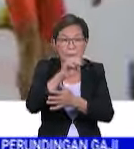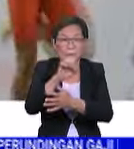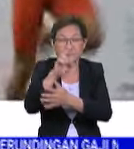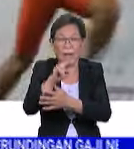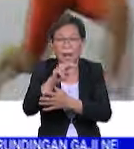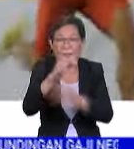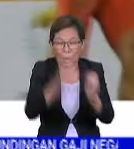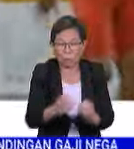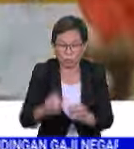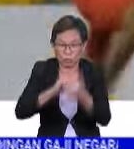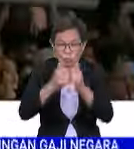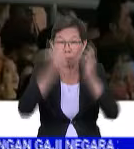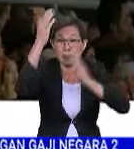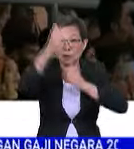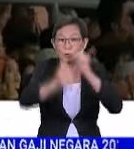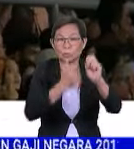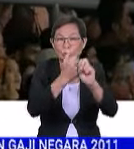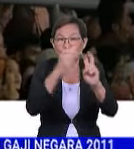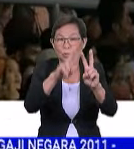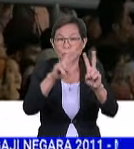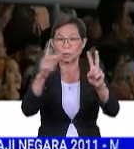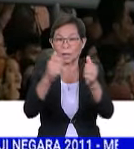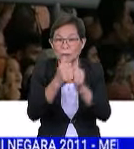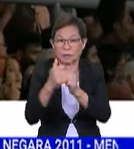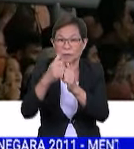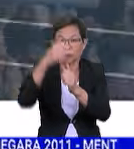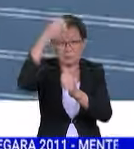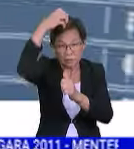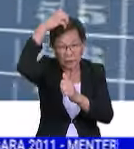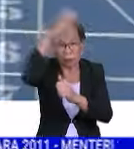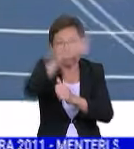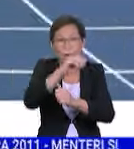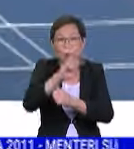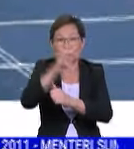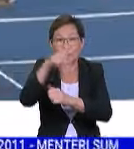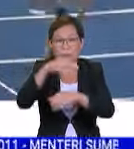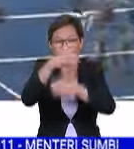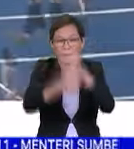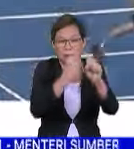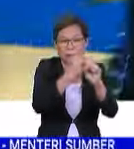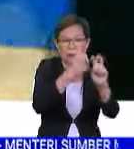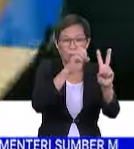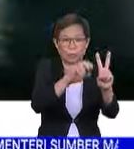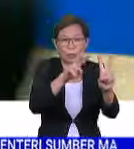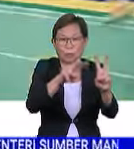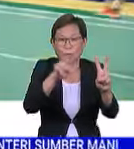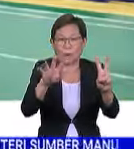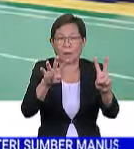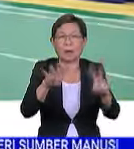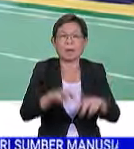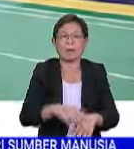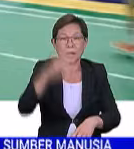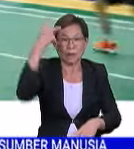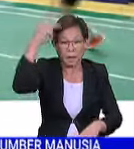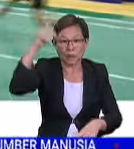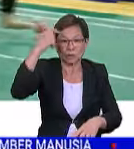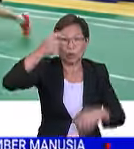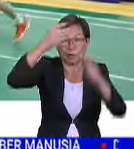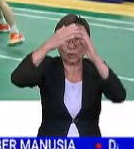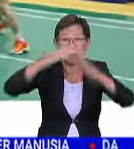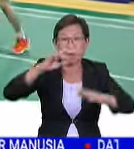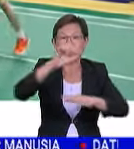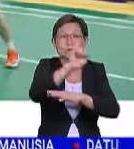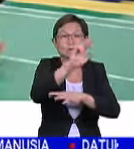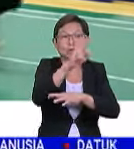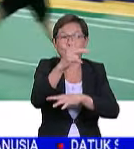Sukma ke-21 bersama-sama Selangor atau wilayah Persekutuan pada tahun 2024 sementara Kelantan sebagai tuan rumah